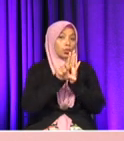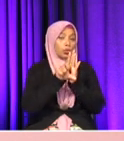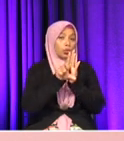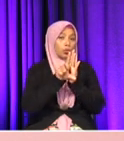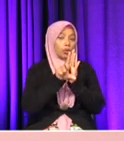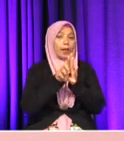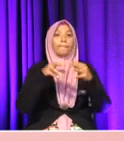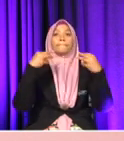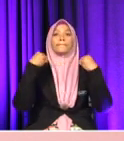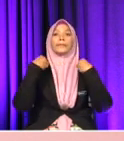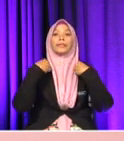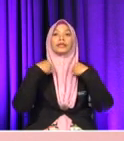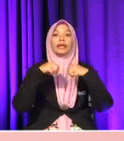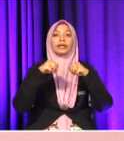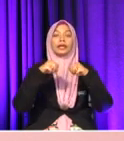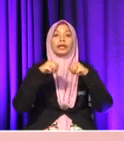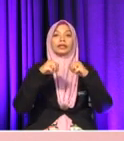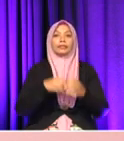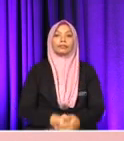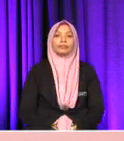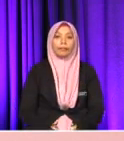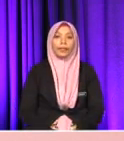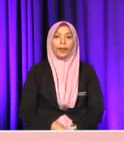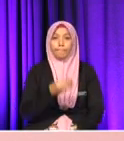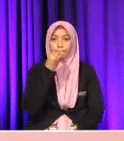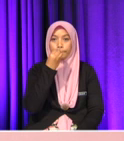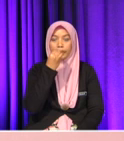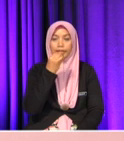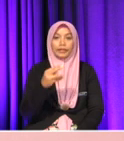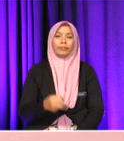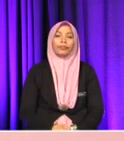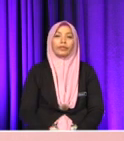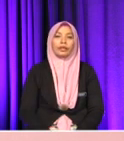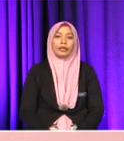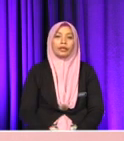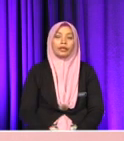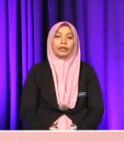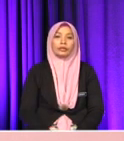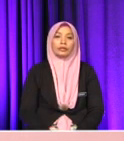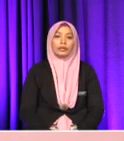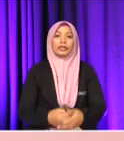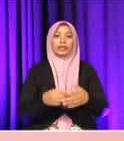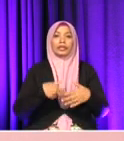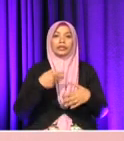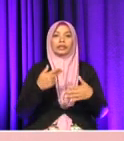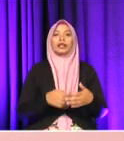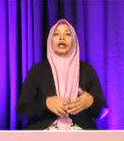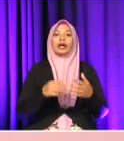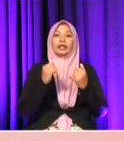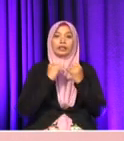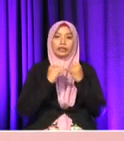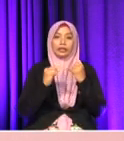berasaskan buah strawberry Raja 12b adalah hasil akhir logo mengikut sumber Ilham